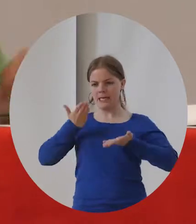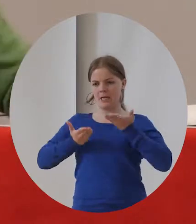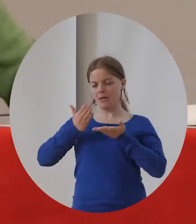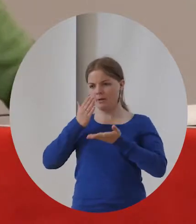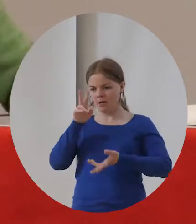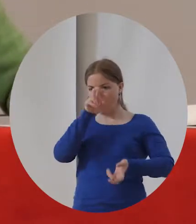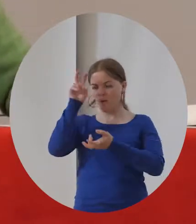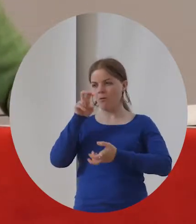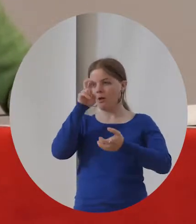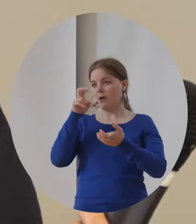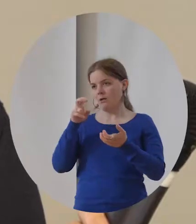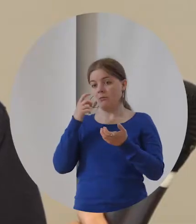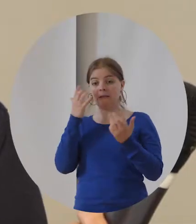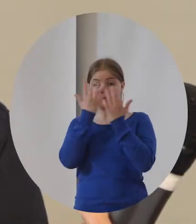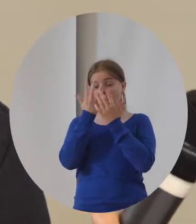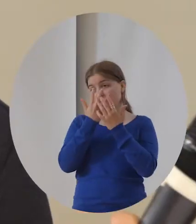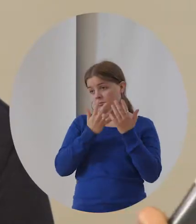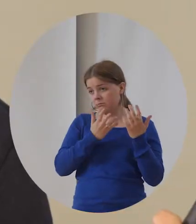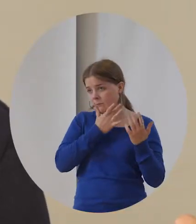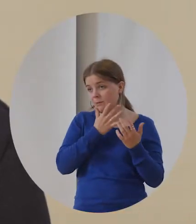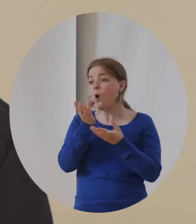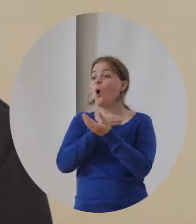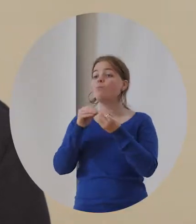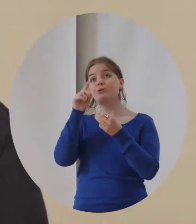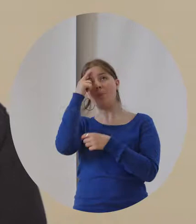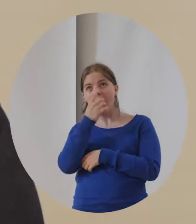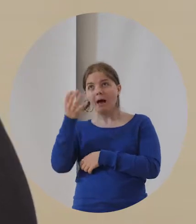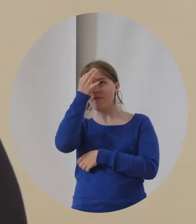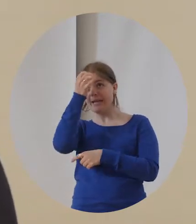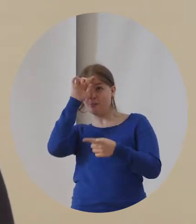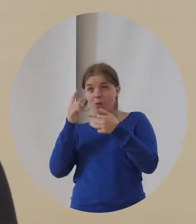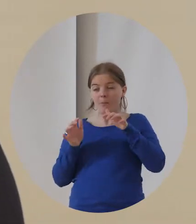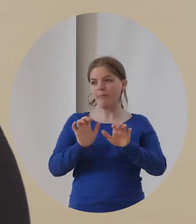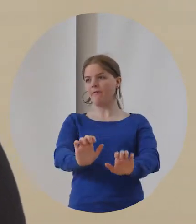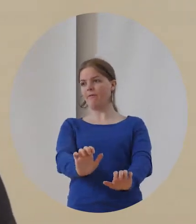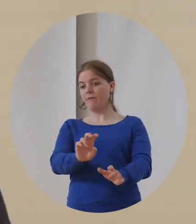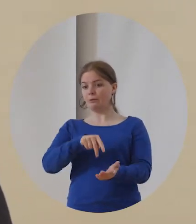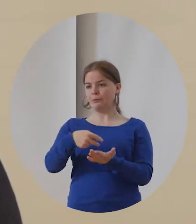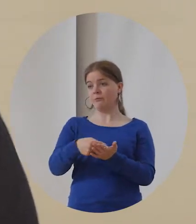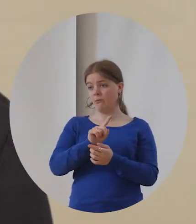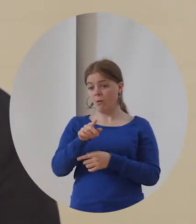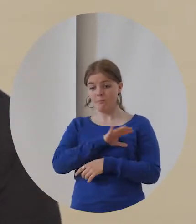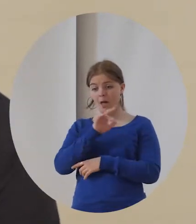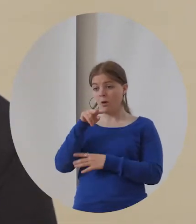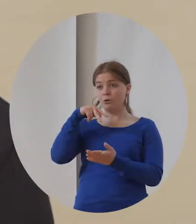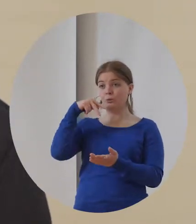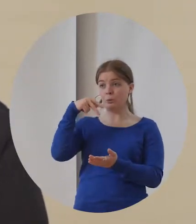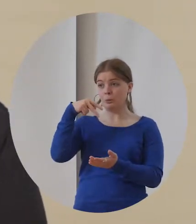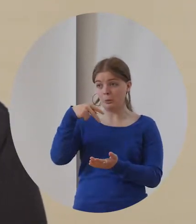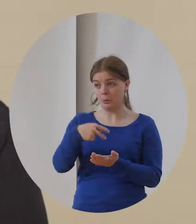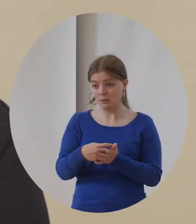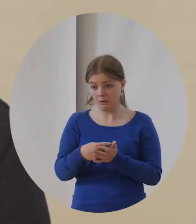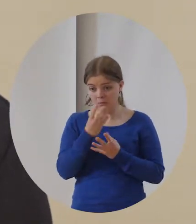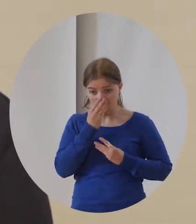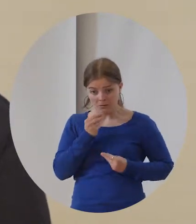et surtout avec l'absence des réflexes parachutes, c'est-à-dire qu'il n'y a pas cette sensation que le corps est en chute progressive, et donc du coup